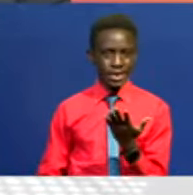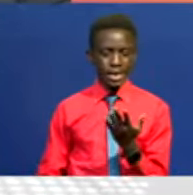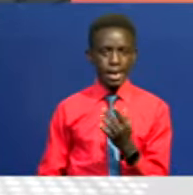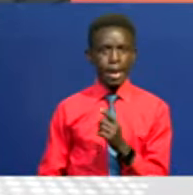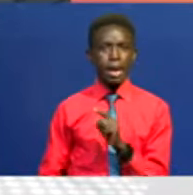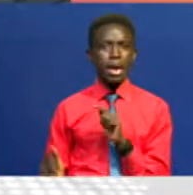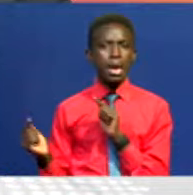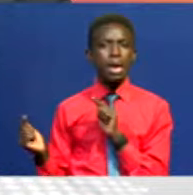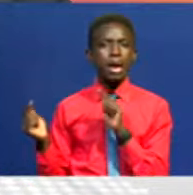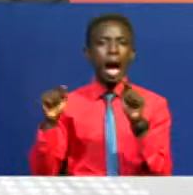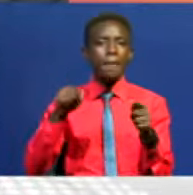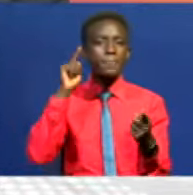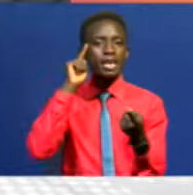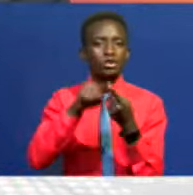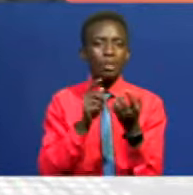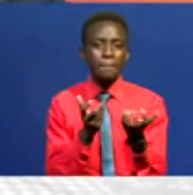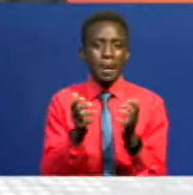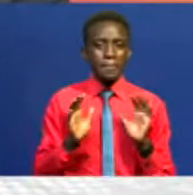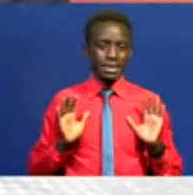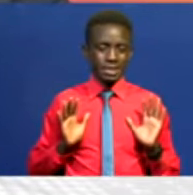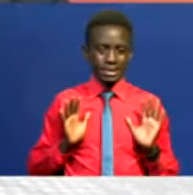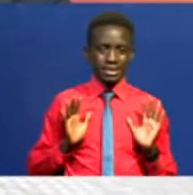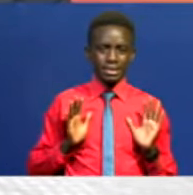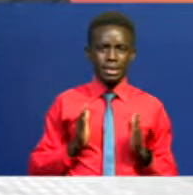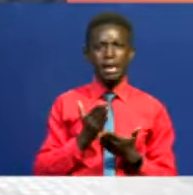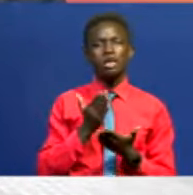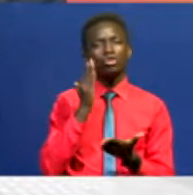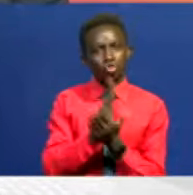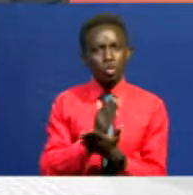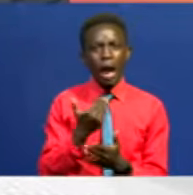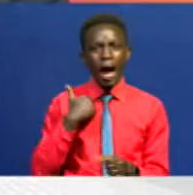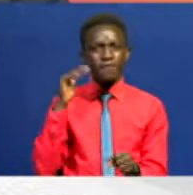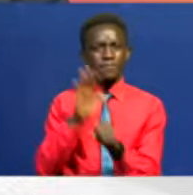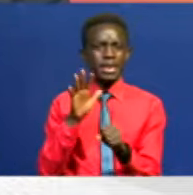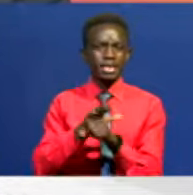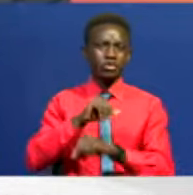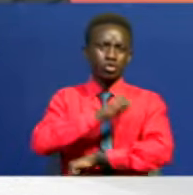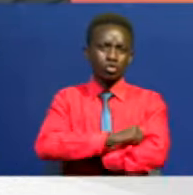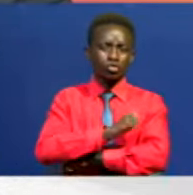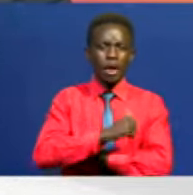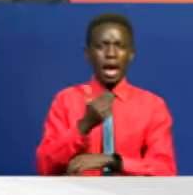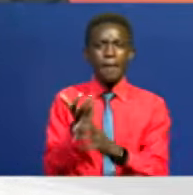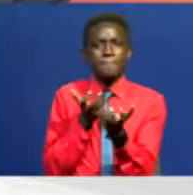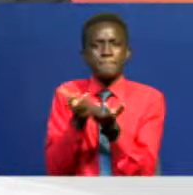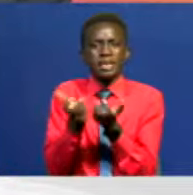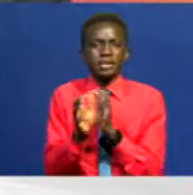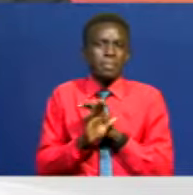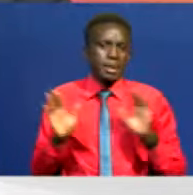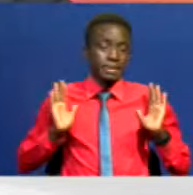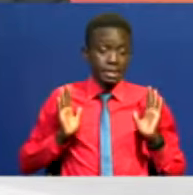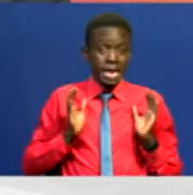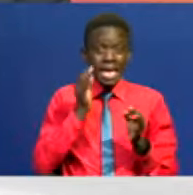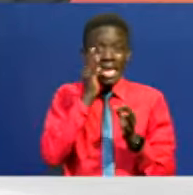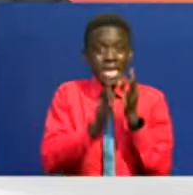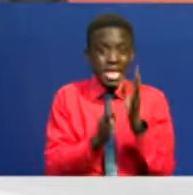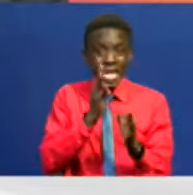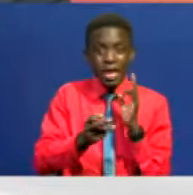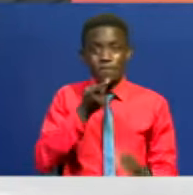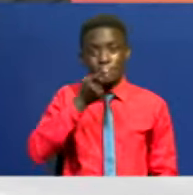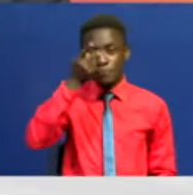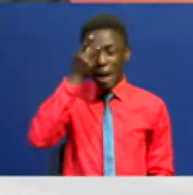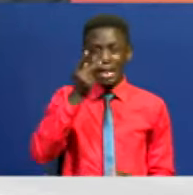na kwa hakika kuna vyuo vingi ambavyo vinafanya biashara. Na kama wazazi wasipokuwa maybe